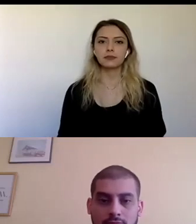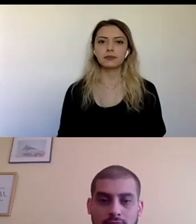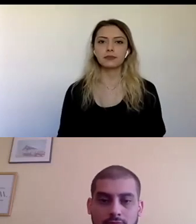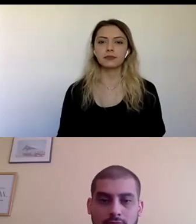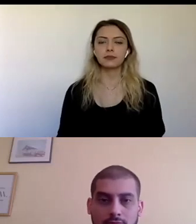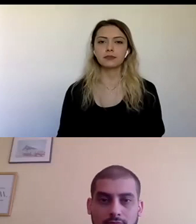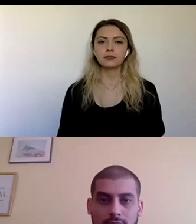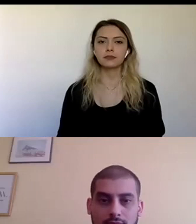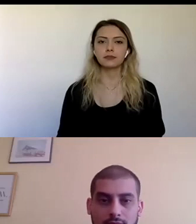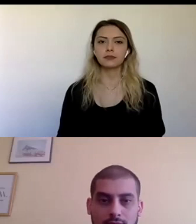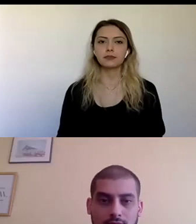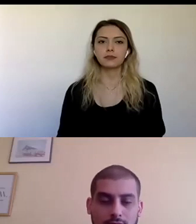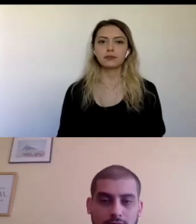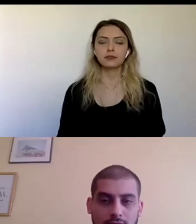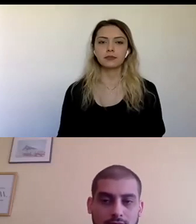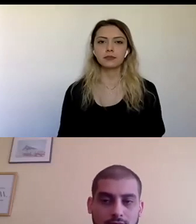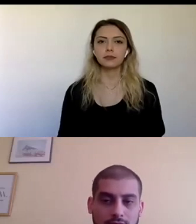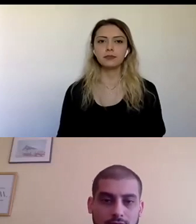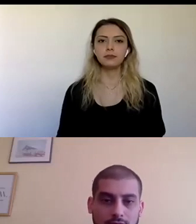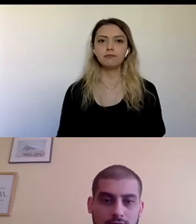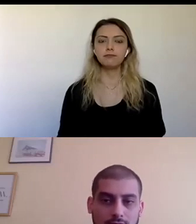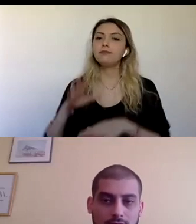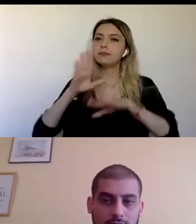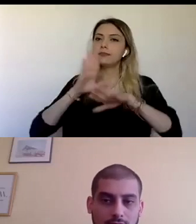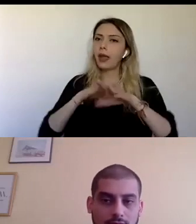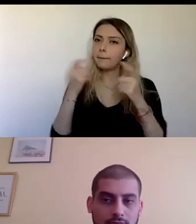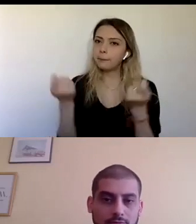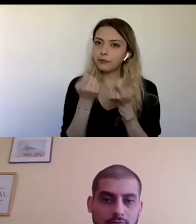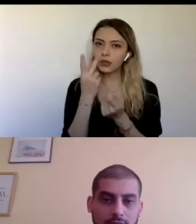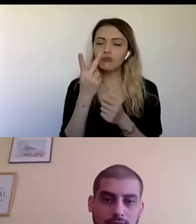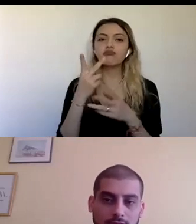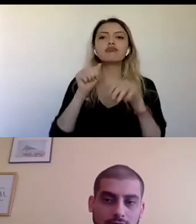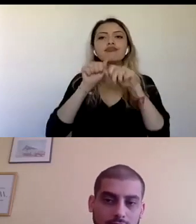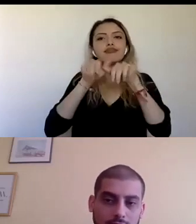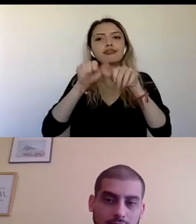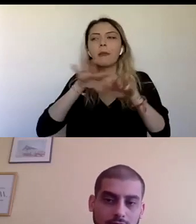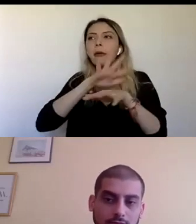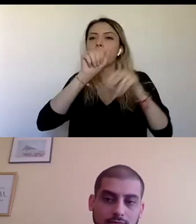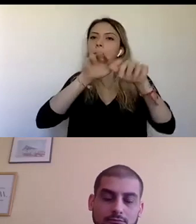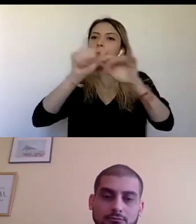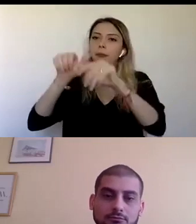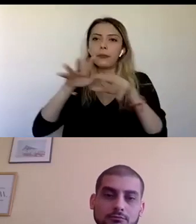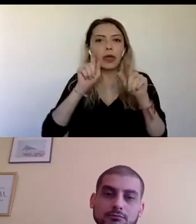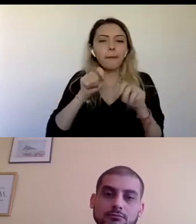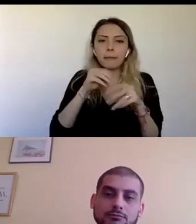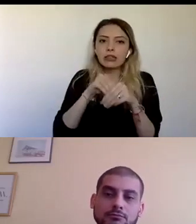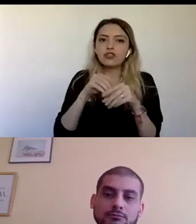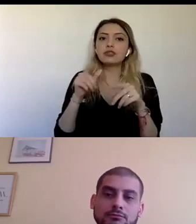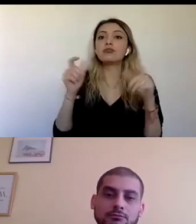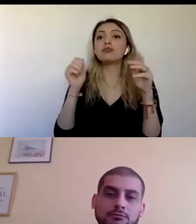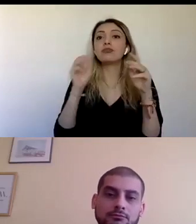Tamam. Yaptığımız işi yaygınlaştırmak için sosyal medyayı etkili kullanmamız lazım. Özellikle son zamanlarda dijital